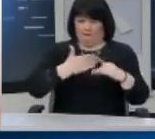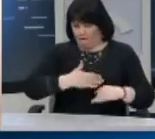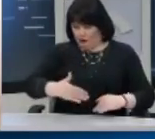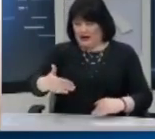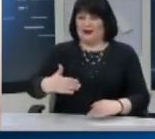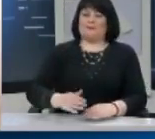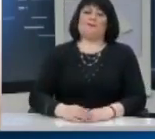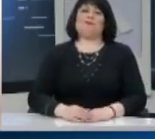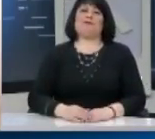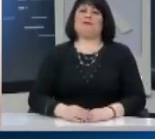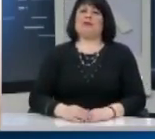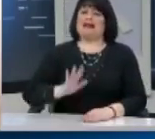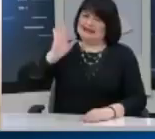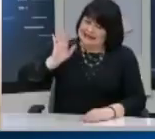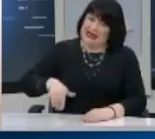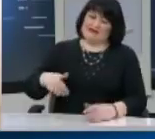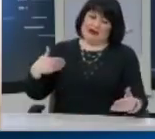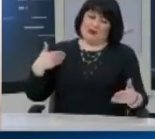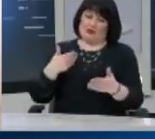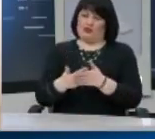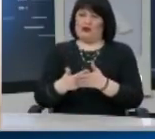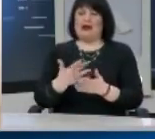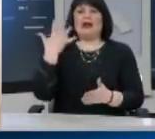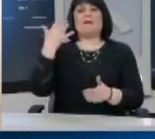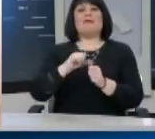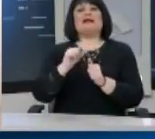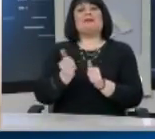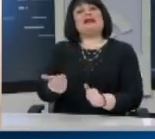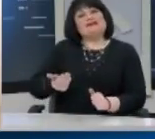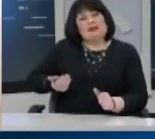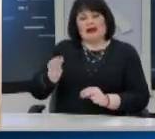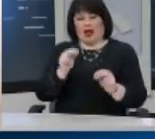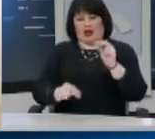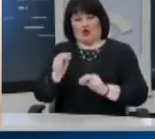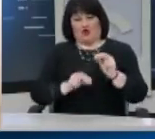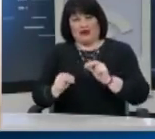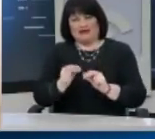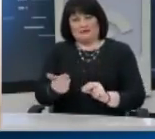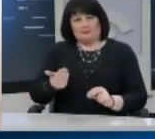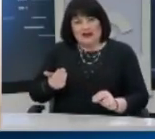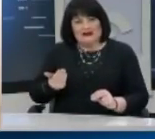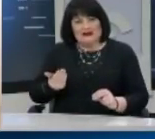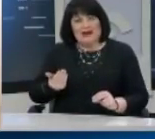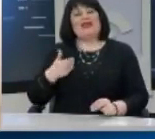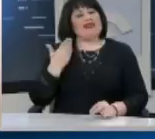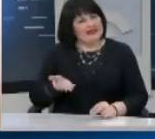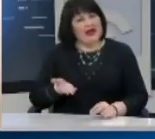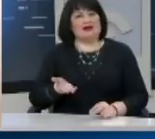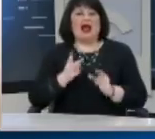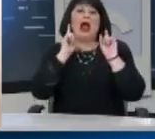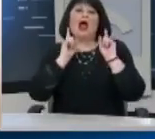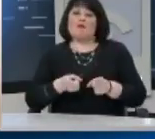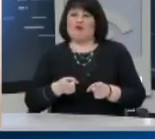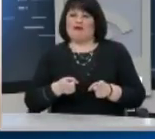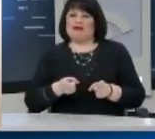βουλής στην τελευταία της σύνοδο και 5 μήνες πριν από τις εκλογές θα ληφθεί η